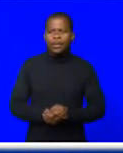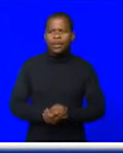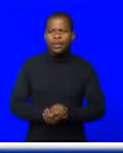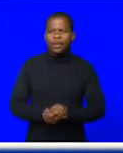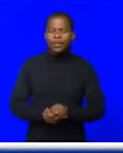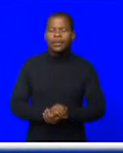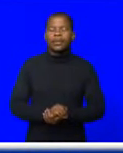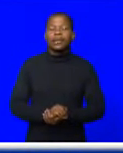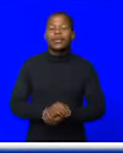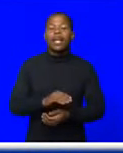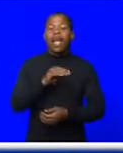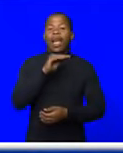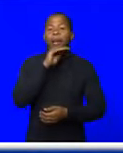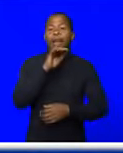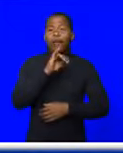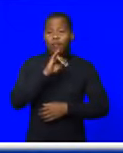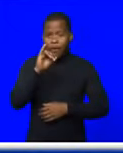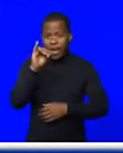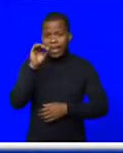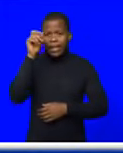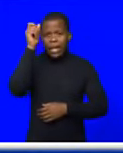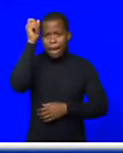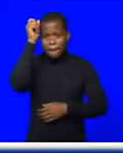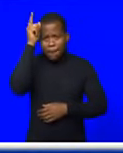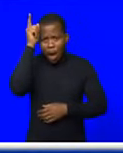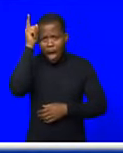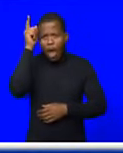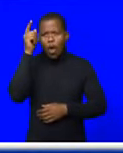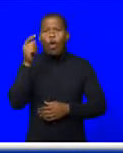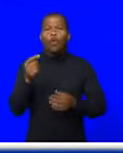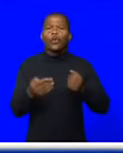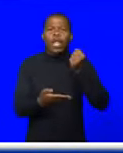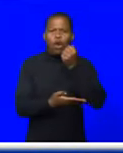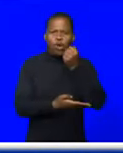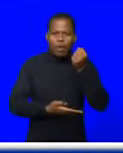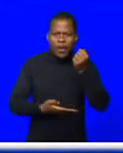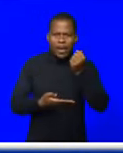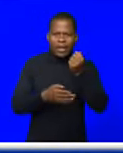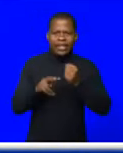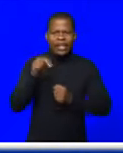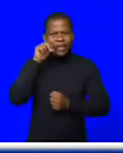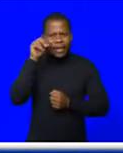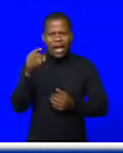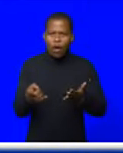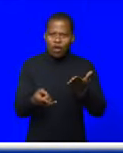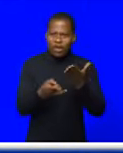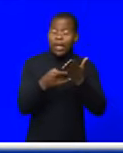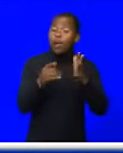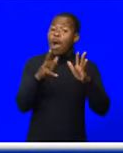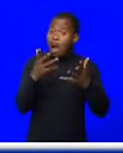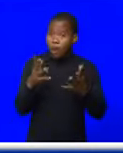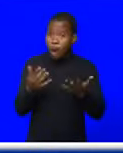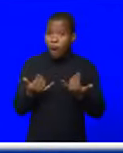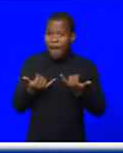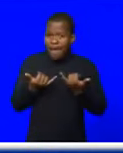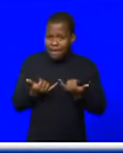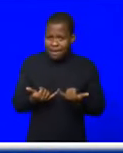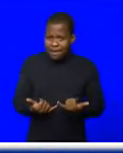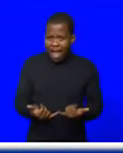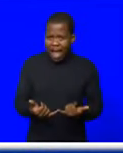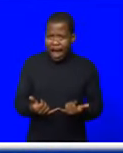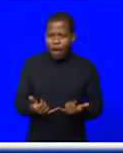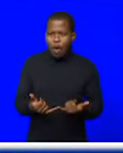then sizama tindlela de kusivala leso sikhathi. So kulesikhathi ke sisikhethile ukuthi hayi ngede